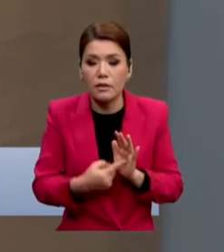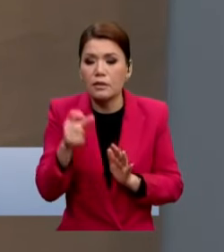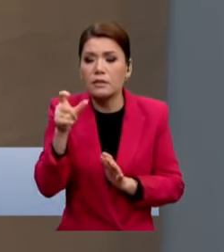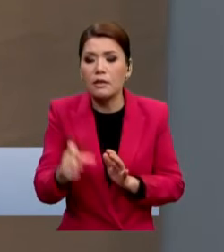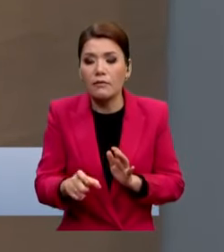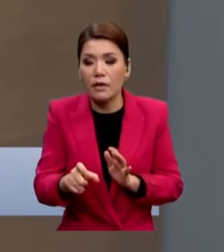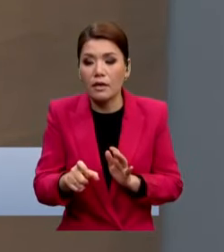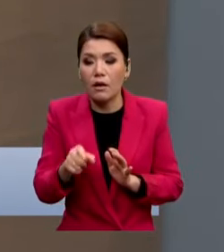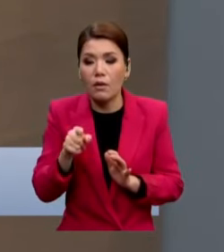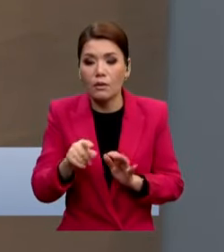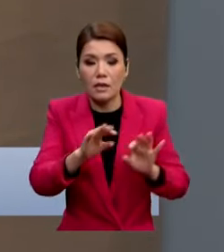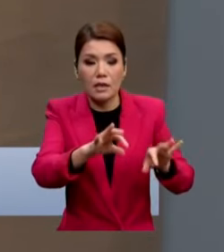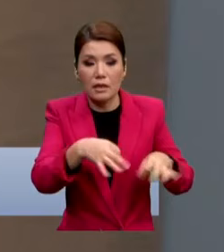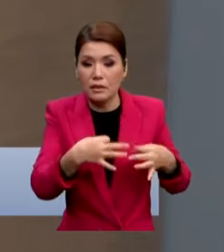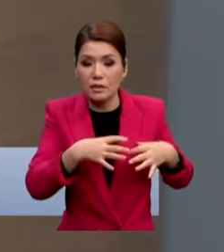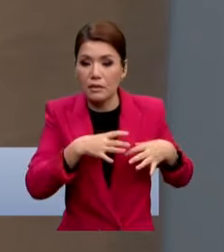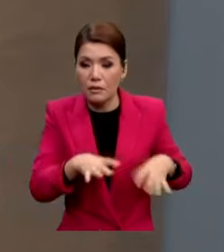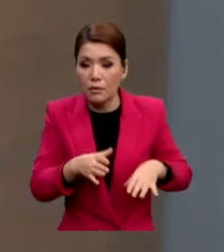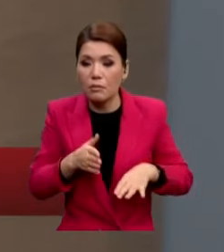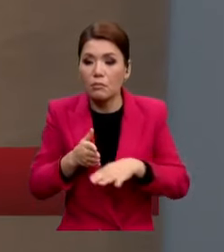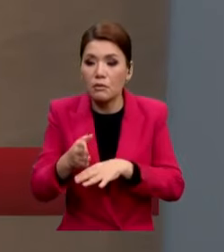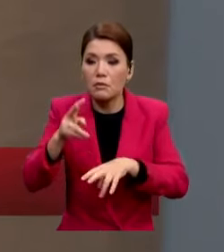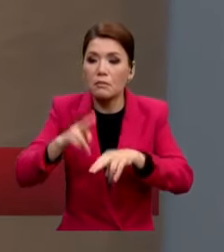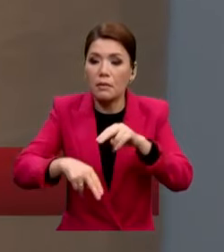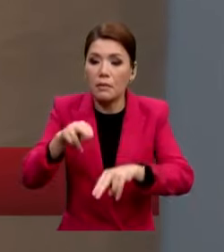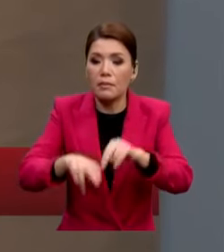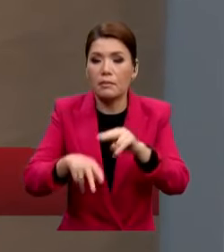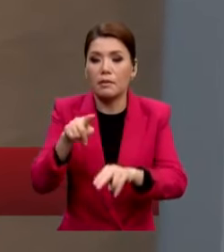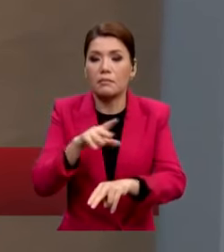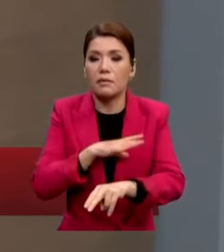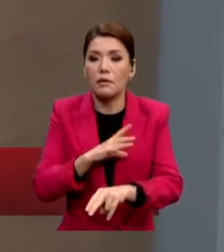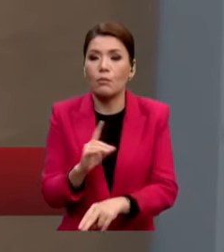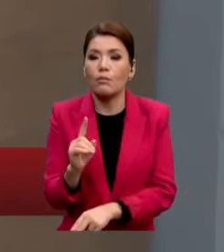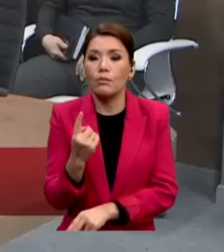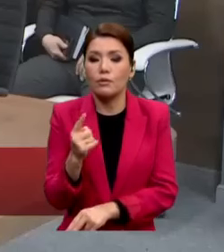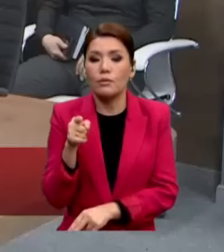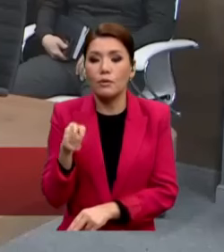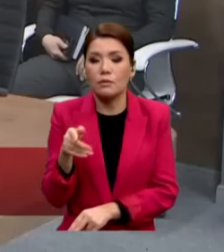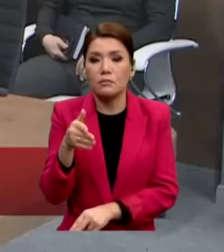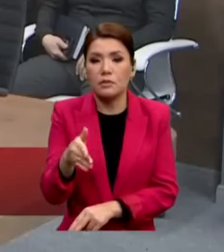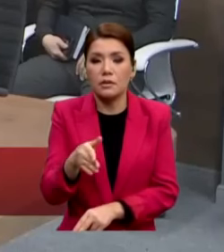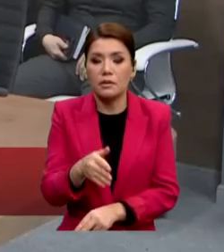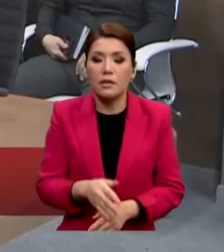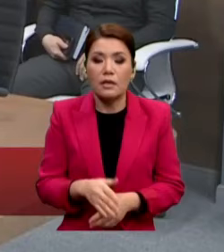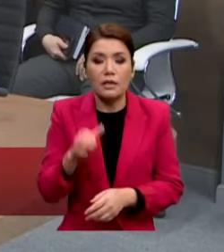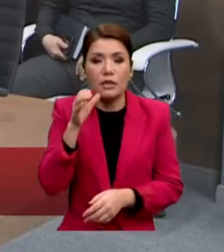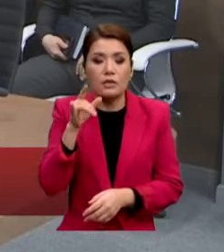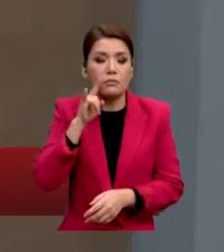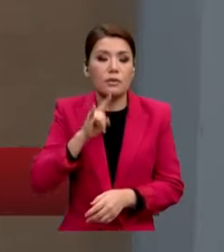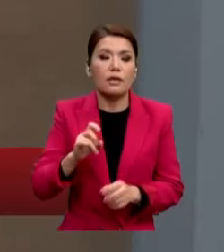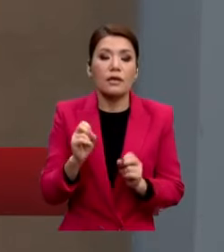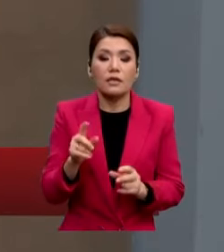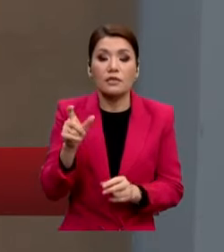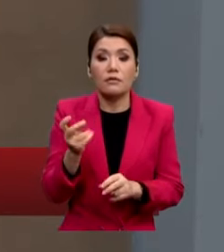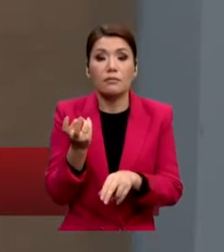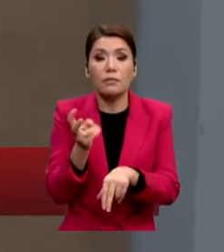строить без разрешения? Может, его как-то довели, или он совсем такой прям беспредельщик? У нас же как делается? Приходит